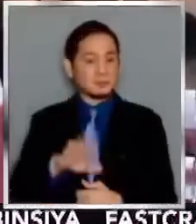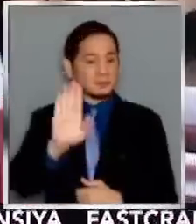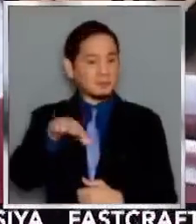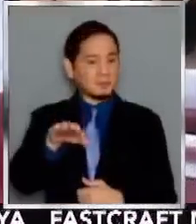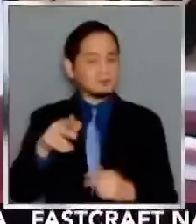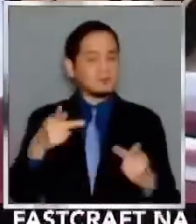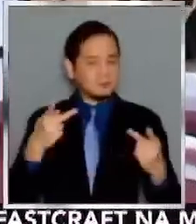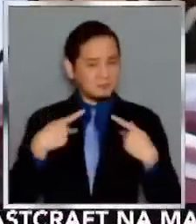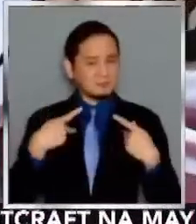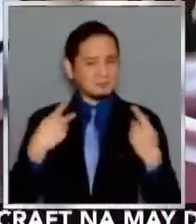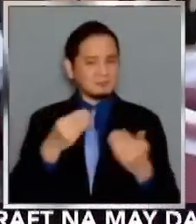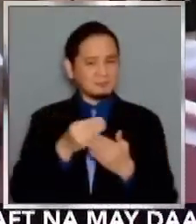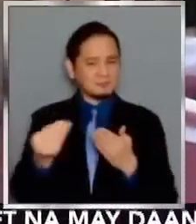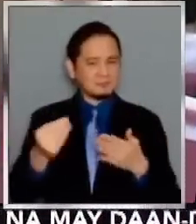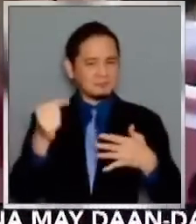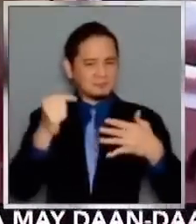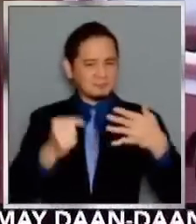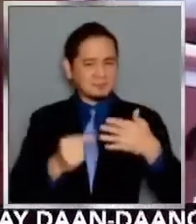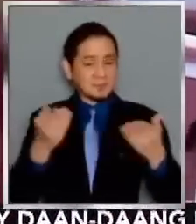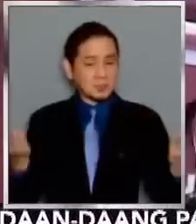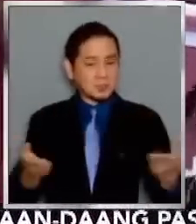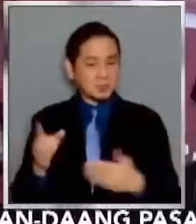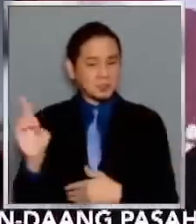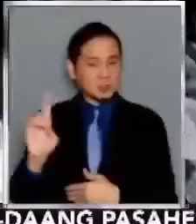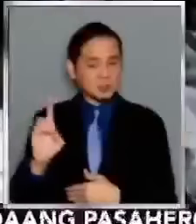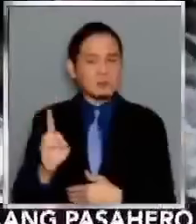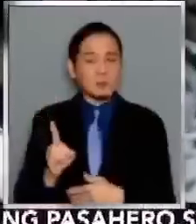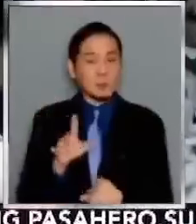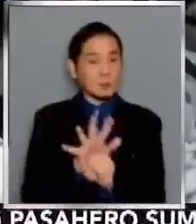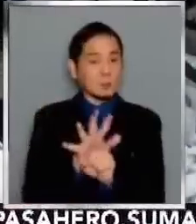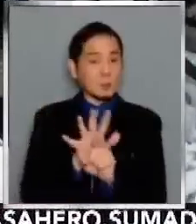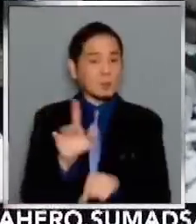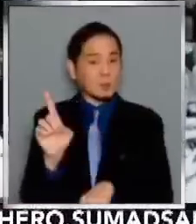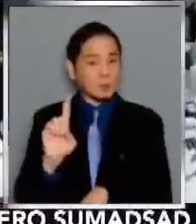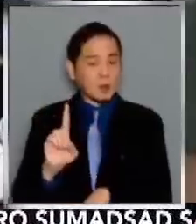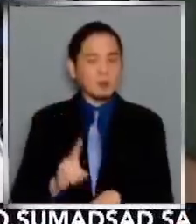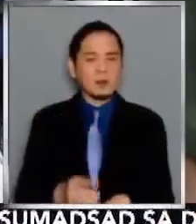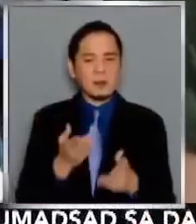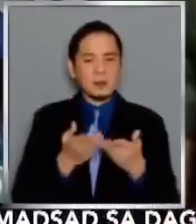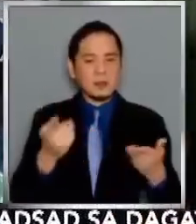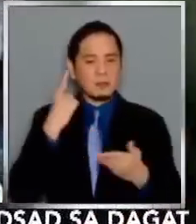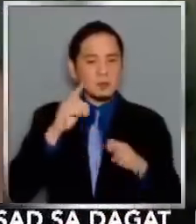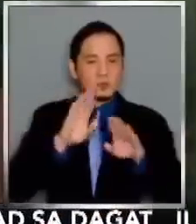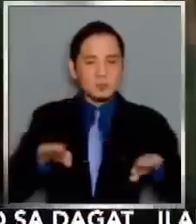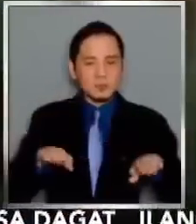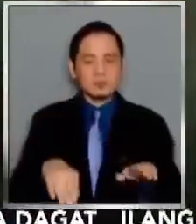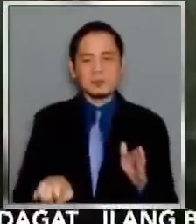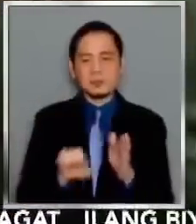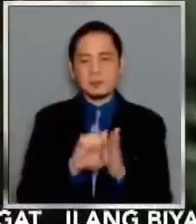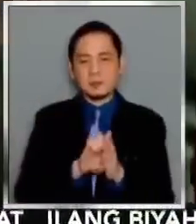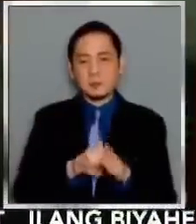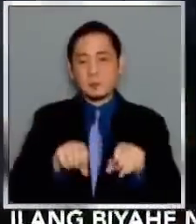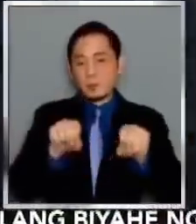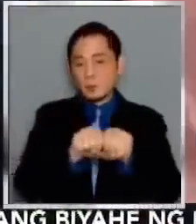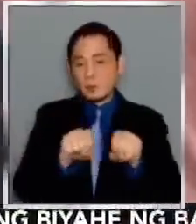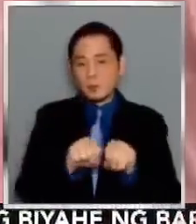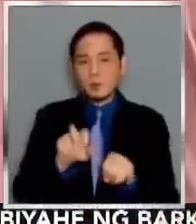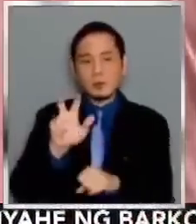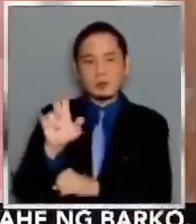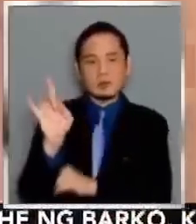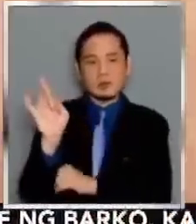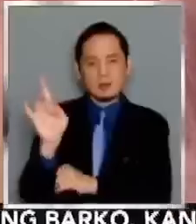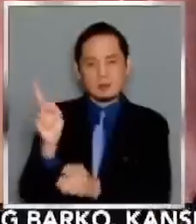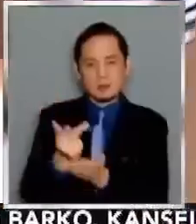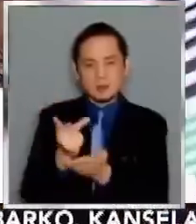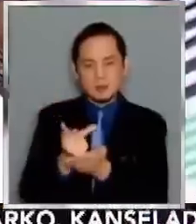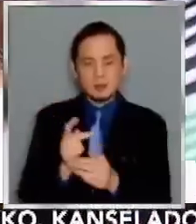ngayong araw ayon sa mga vendor ay mga gamit pambata. Gaya ng sapatos na 380 pesos ang pares, mga